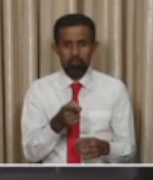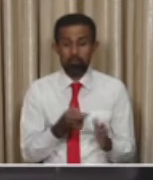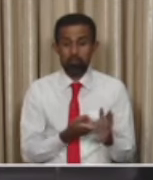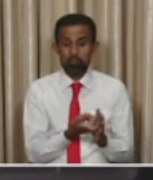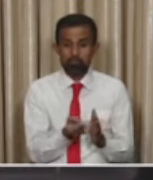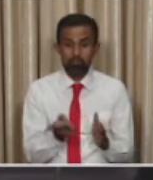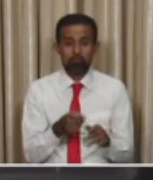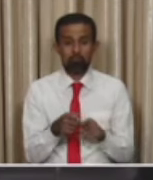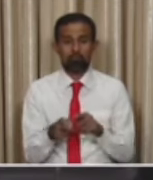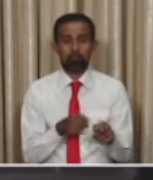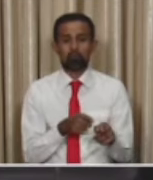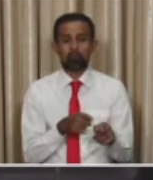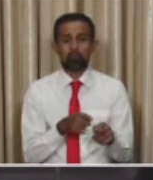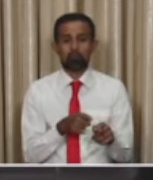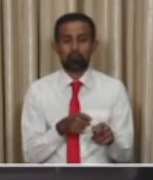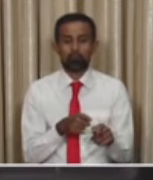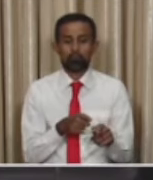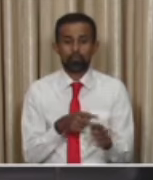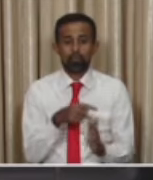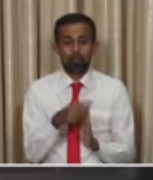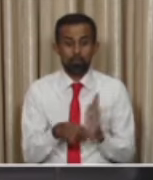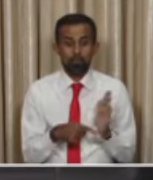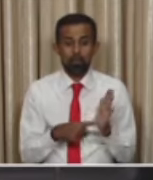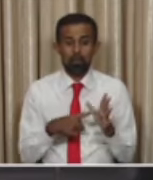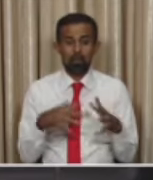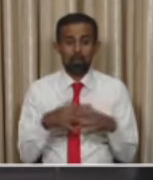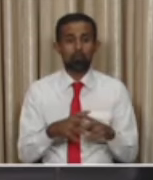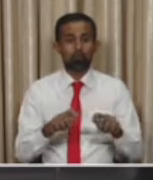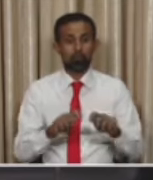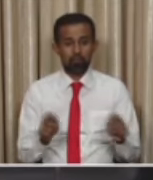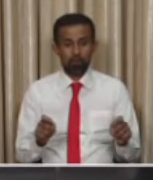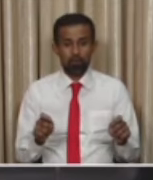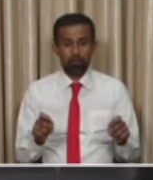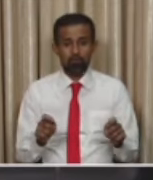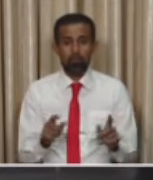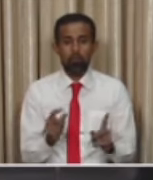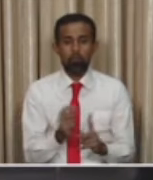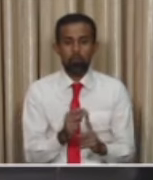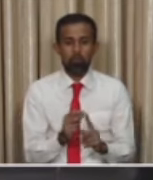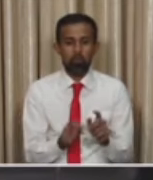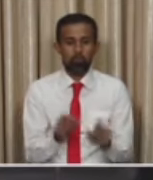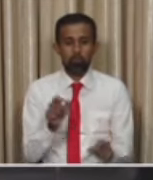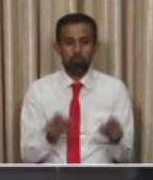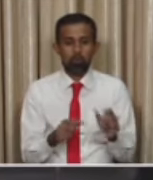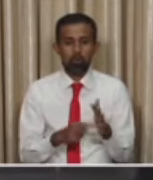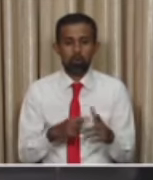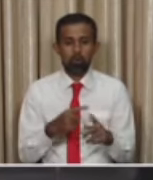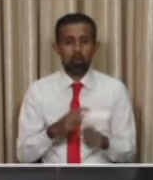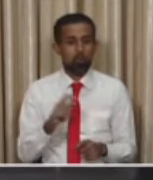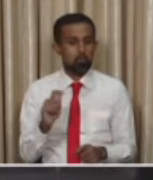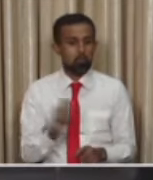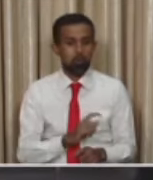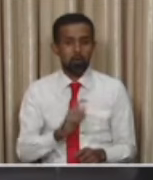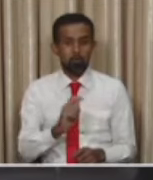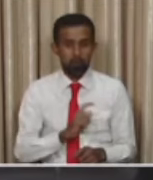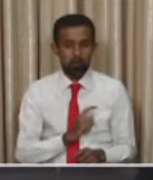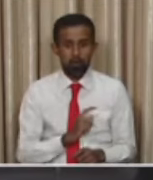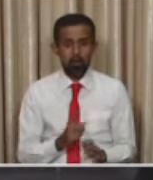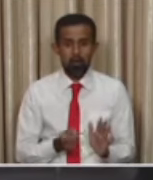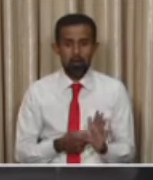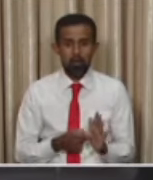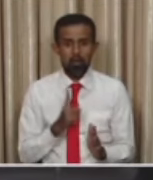විදිහට නීති විරෝධී විදිහට රටක නීතිය උල්ලංඝනය කරමින් මේ අඩු ආදායම් ලාභීන්ගෙන් බදු අය කරන එක, අඩු ආදායම් ලාභී